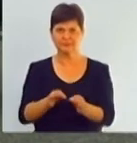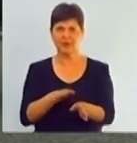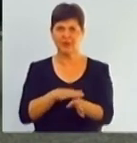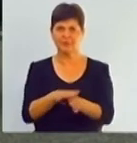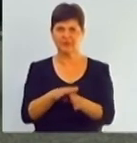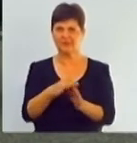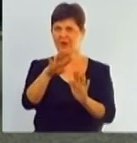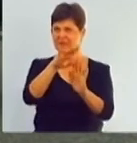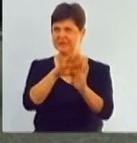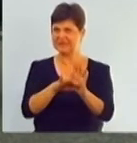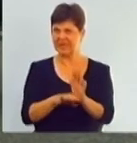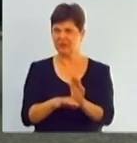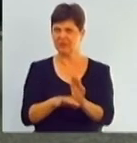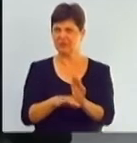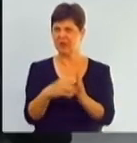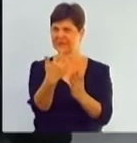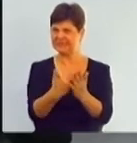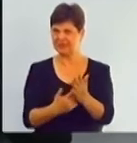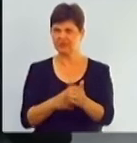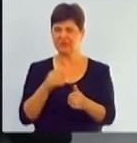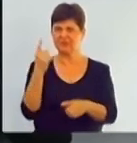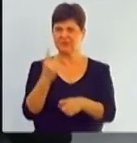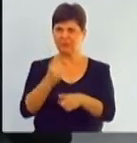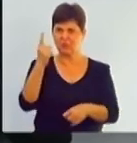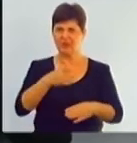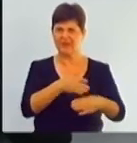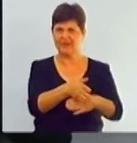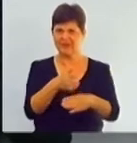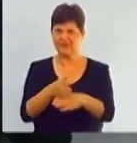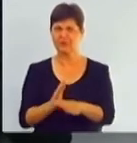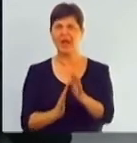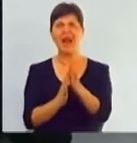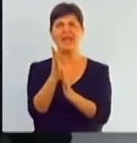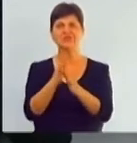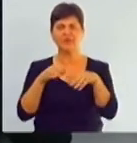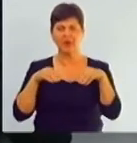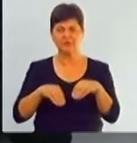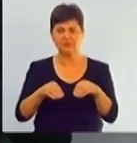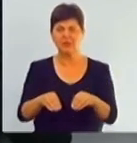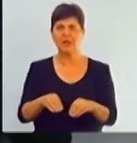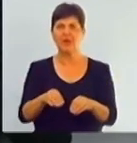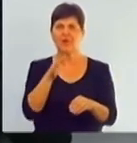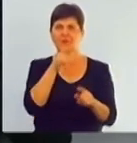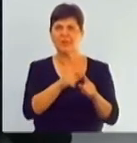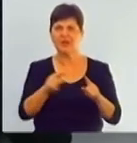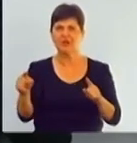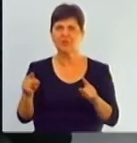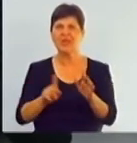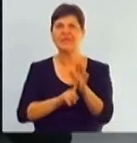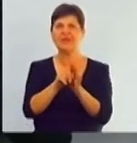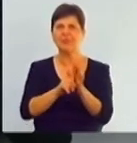заходів, зокрема і заборона відвідування лісових насаджень в період підвищеної температури,